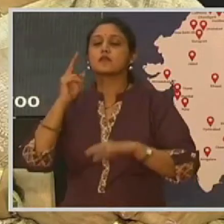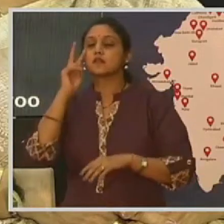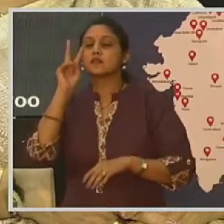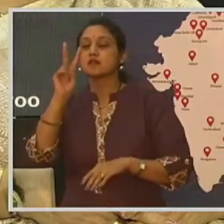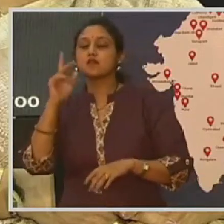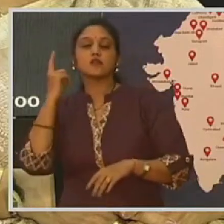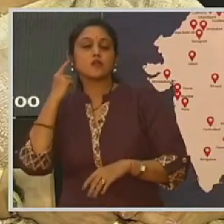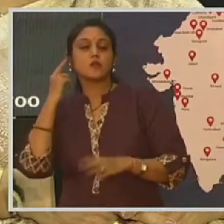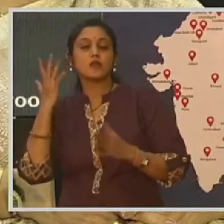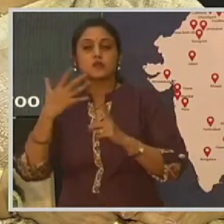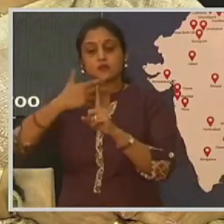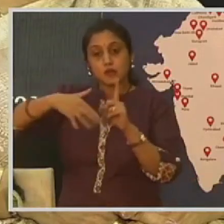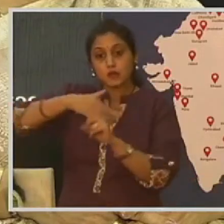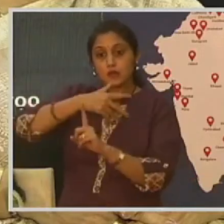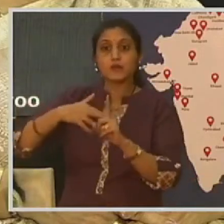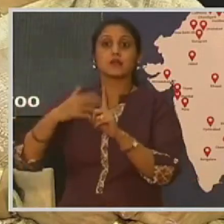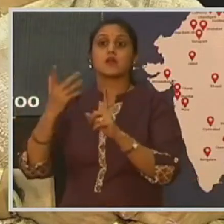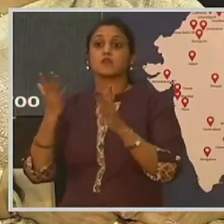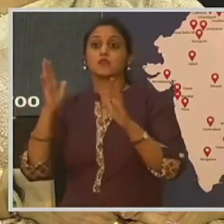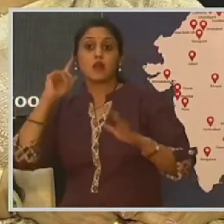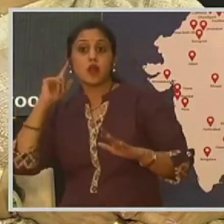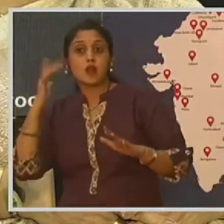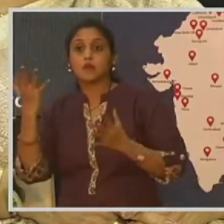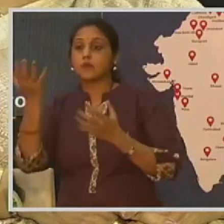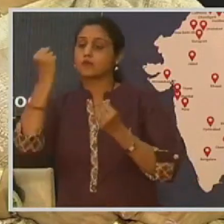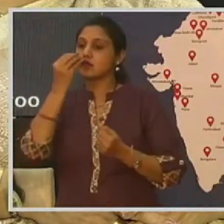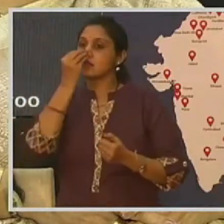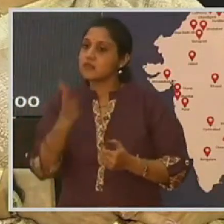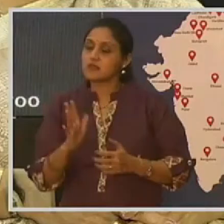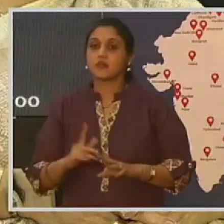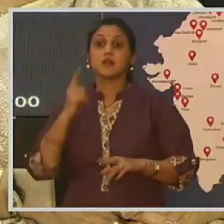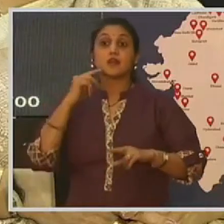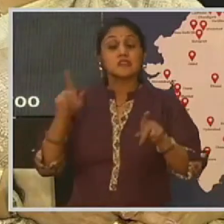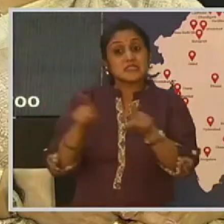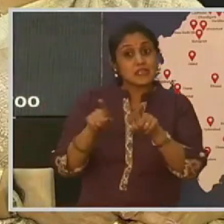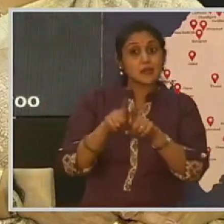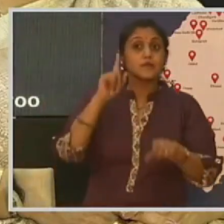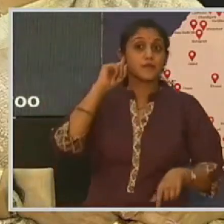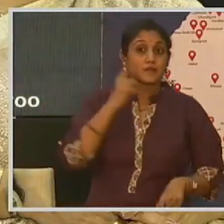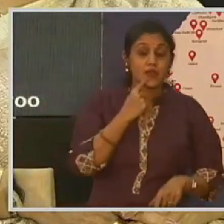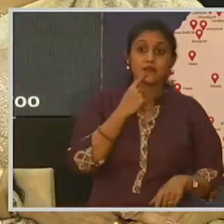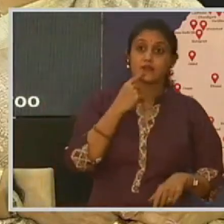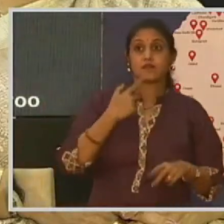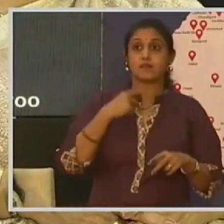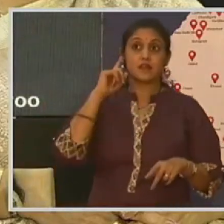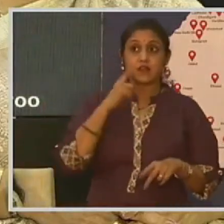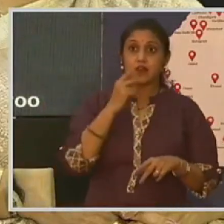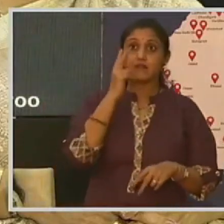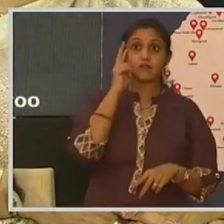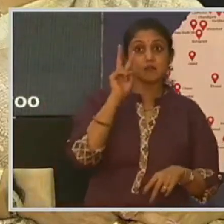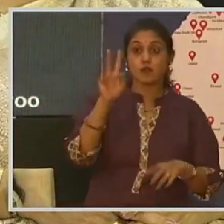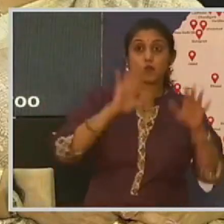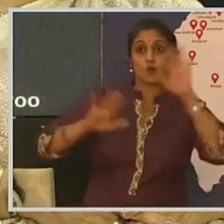कि कोई भी चीज़ को विथ कैप्शंस पढ़ सकता है, सेम वे एक विजुअल इम्पेयर्ड के